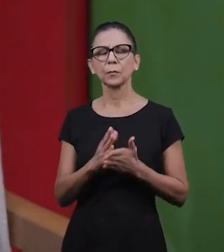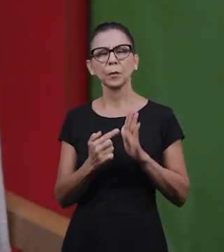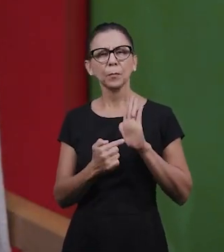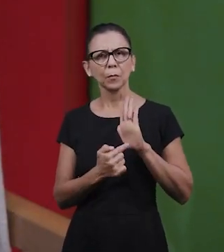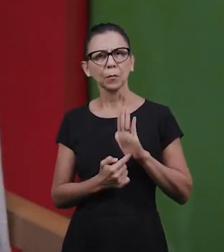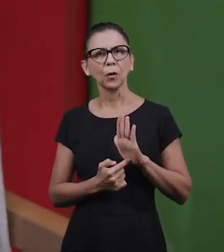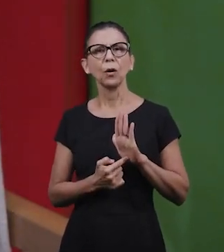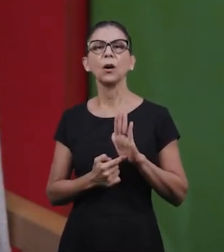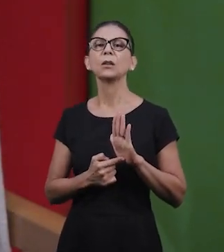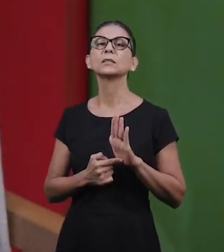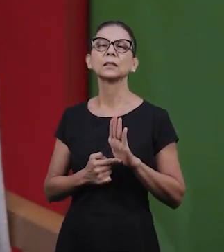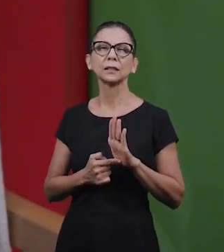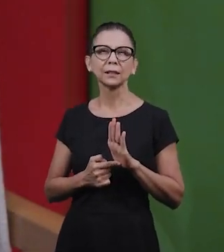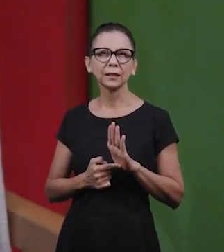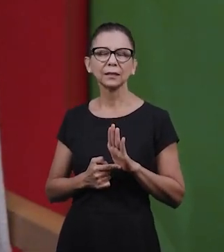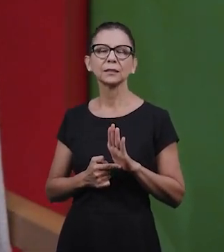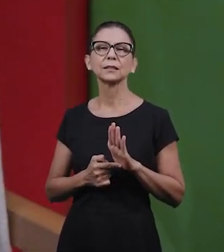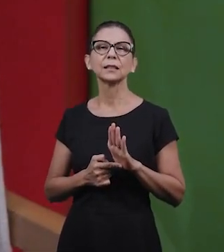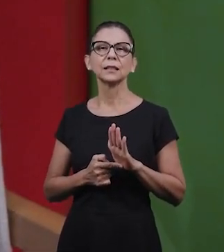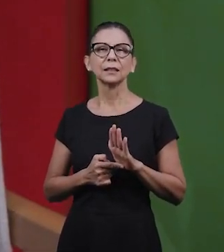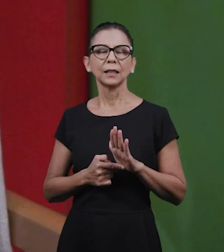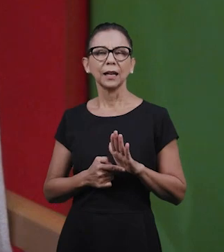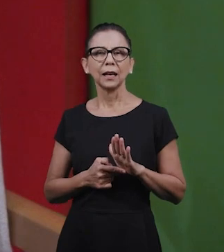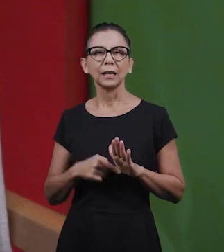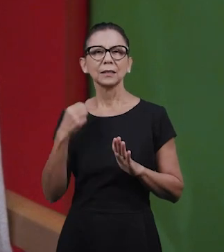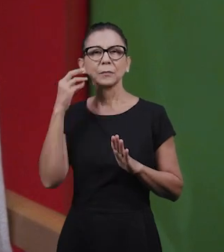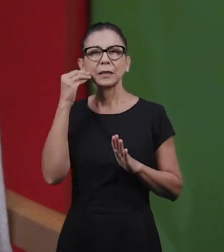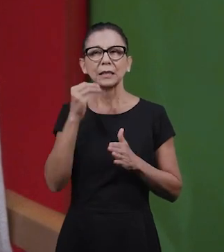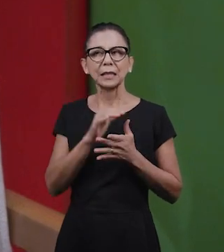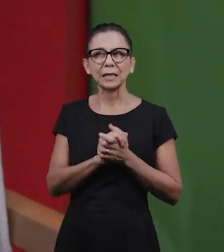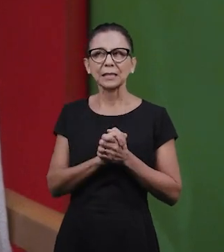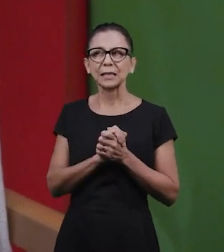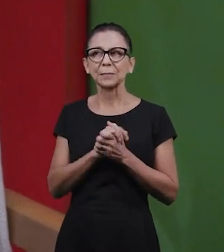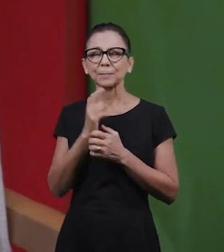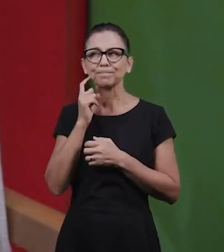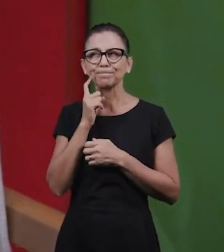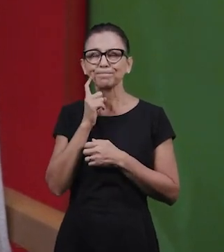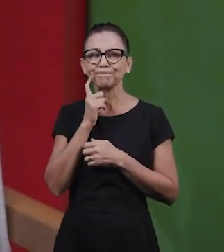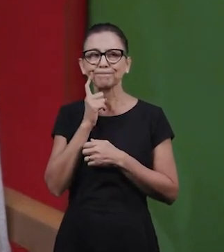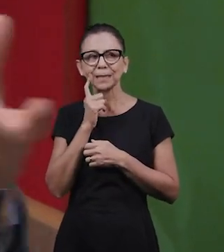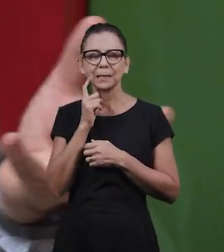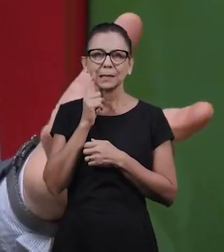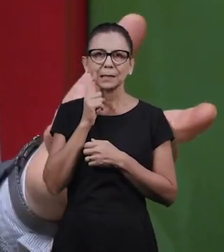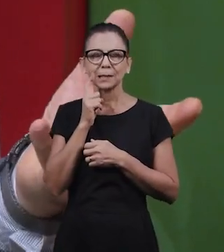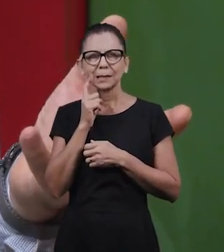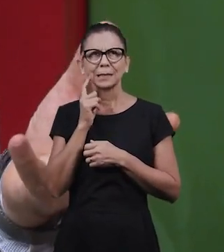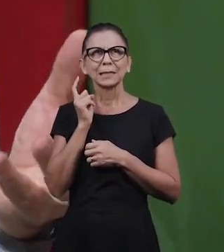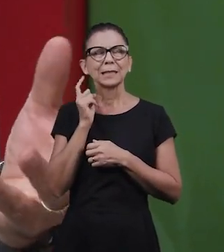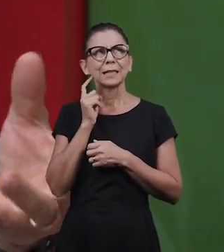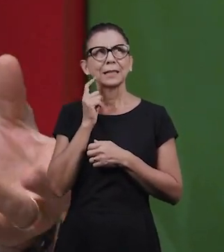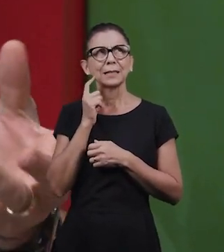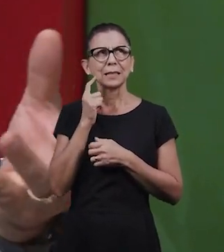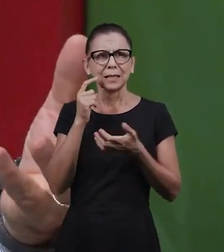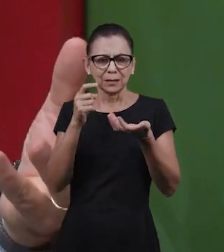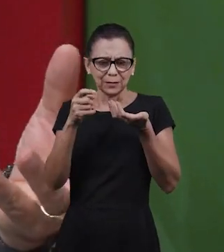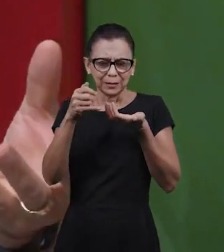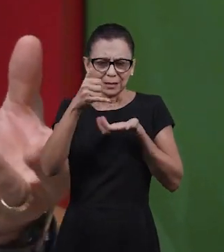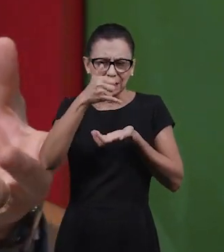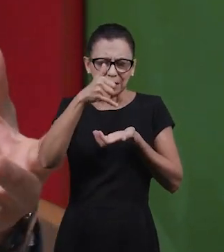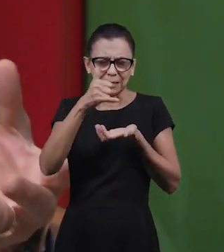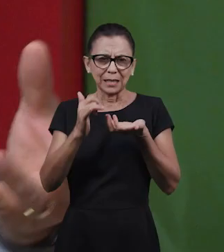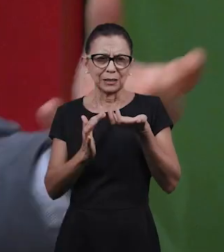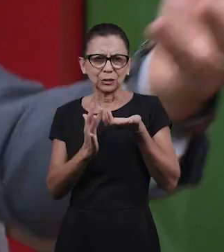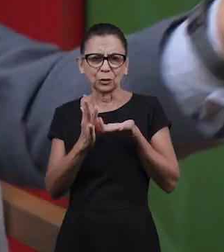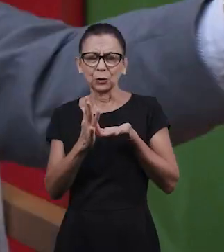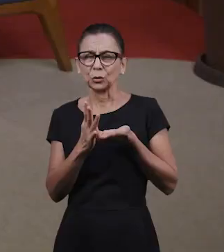avait une expectative. Est-ce qu'il y aura de l'huile aujourd'hui? Est-ce qu'il y aura de la farine aujourd'hui? C'était une expectative. Pendant